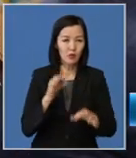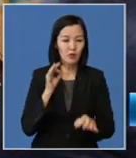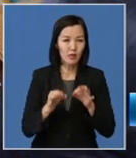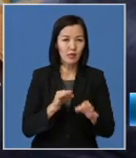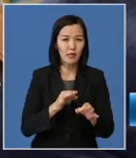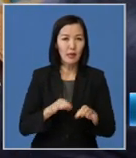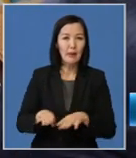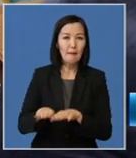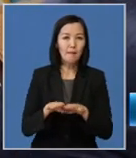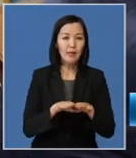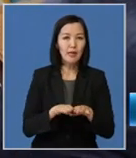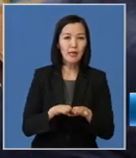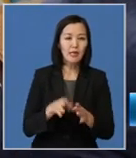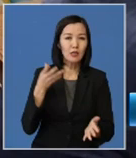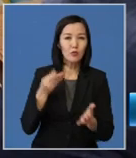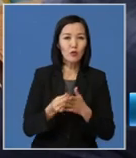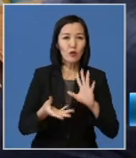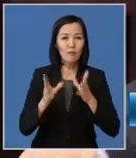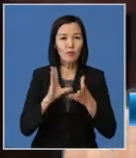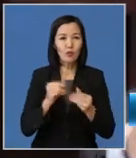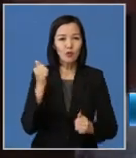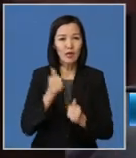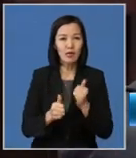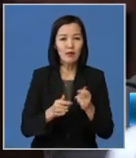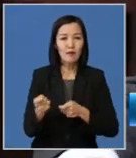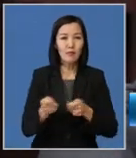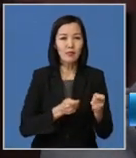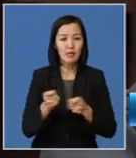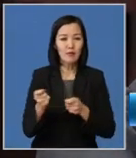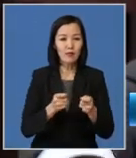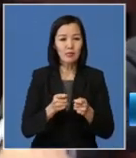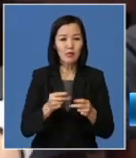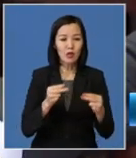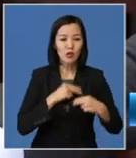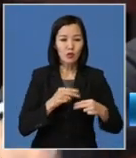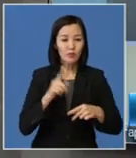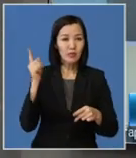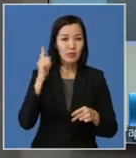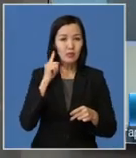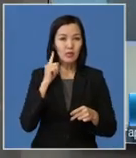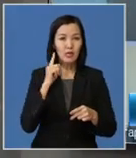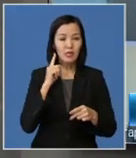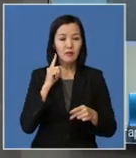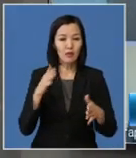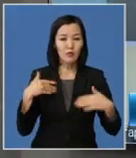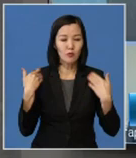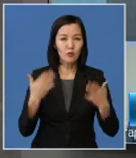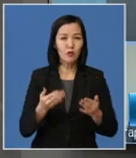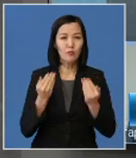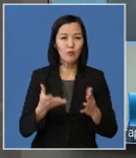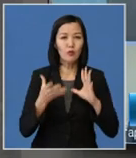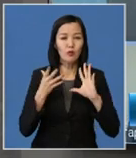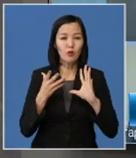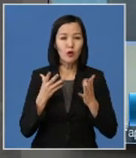талқылады. Бірыңғай жиынтық төлем бойынша әр басқарма жұмысын тыңдап, жүйені жүргізудің шешу жолдарын ортаға салды. Жалпы бүгінгі таңда